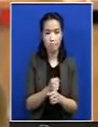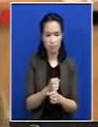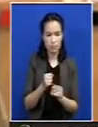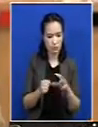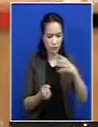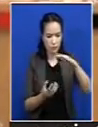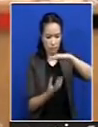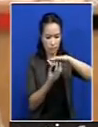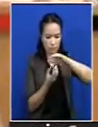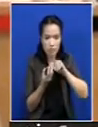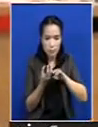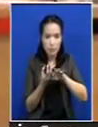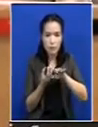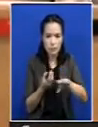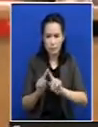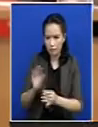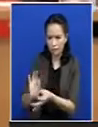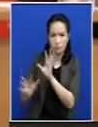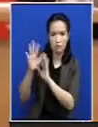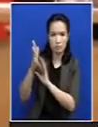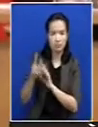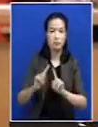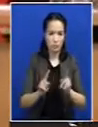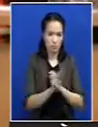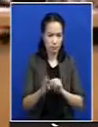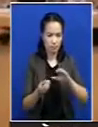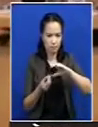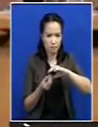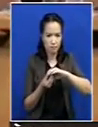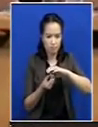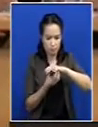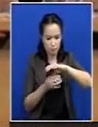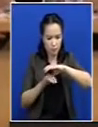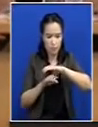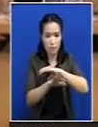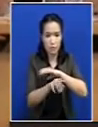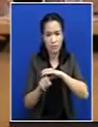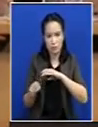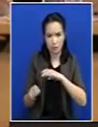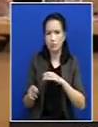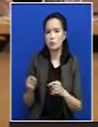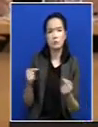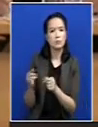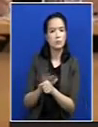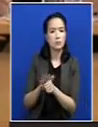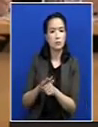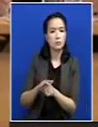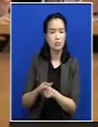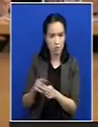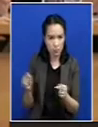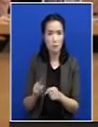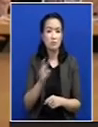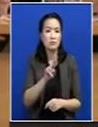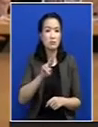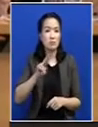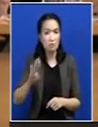ที่ไม่ได้มีการแจ้งว่าเกิดเพลิงไหม ้ ก็เป็นช่วงเวลาเดียวกับที่ผู้รับเหมาเข้าไปทำงานนี่แหละนะครับไปติดตั้งระบบโดย